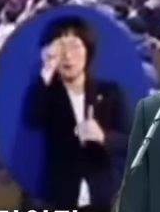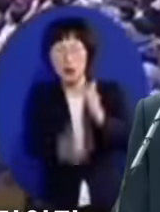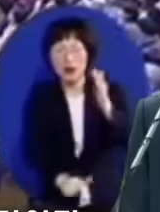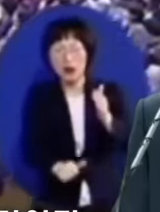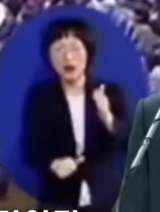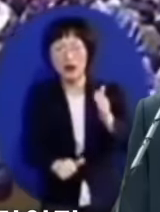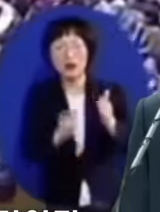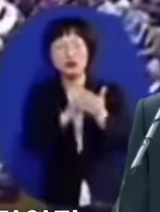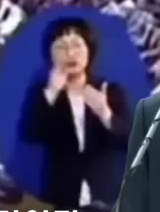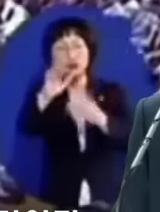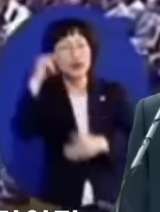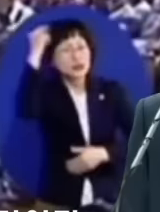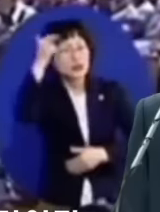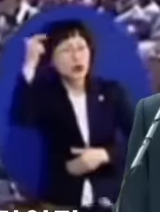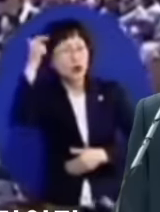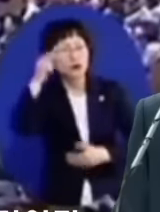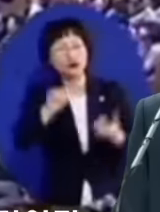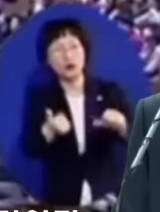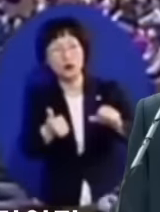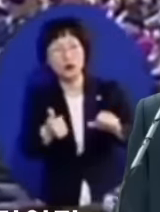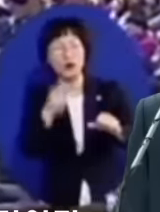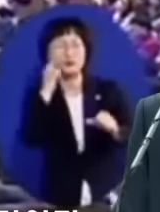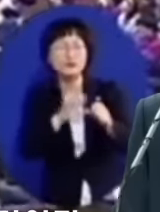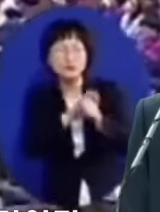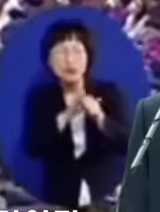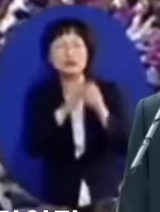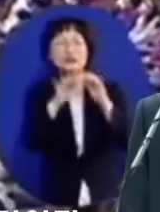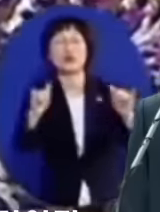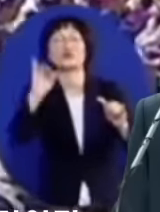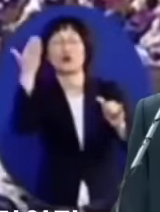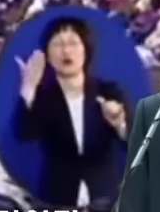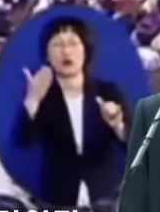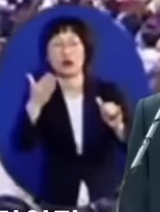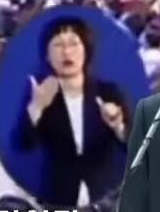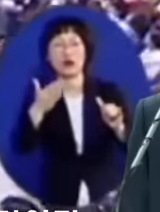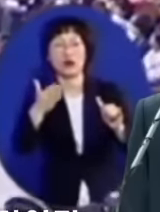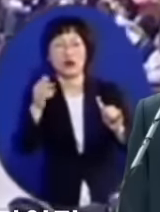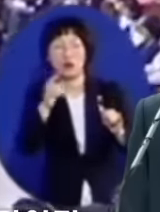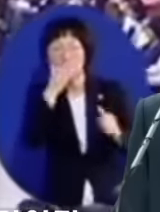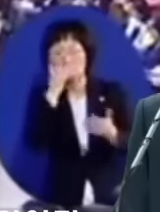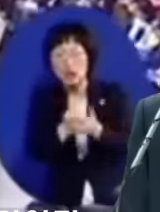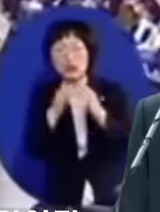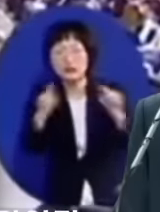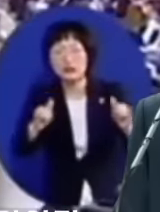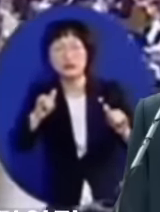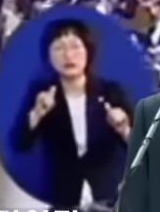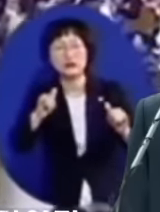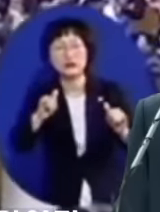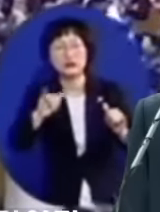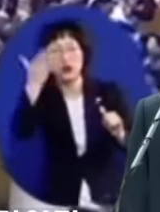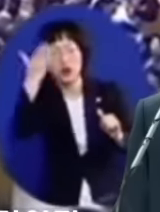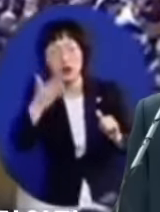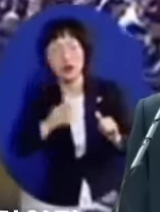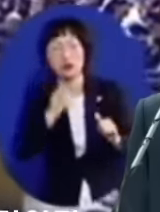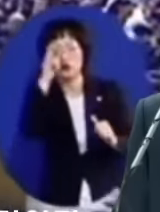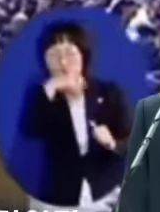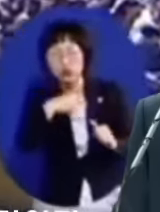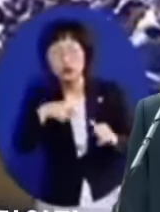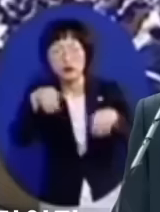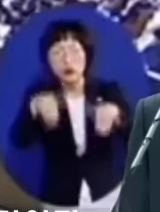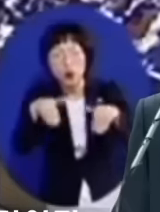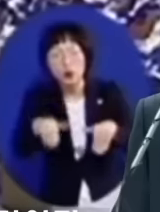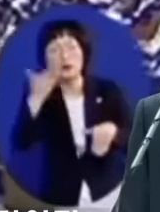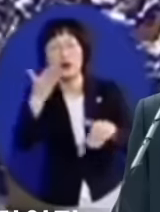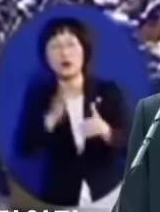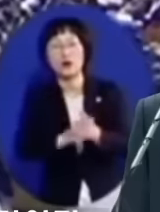잃어버리고 비참한 가난한 사람이 되었습니다. 의도 잃어버리고 죄의 노예가 되고 추함의 노예가 되고